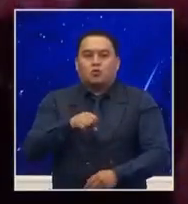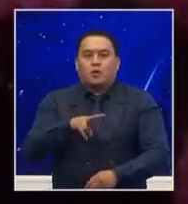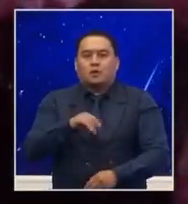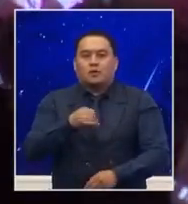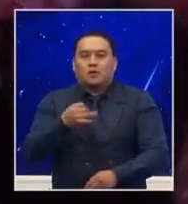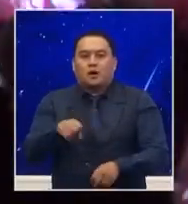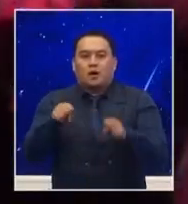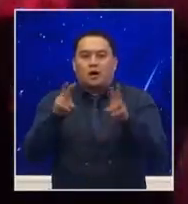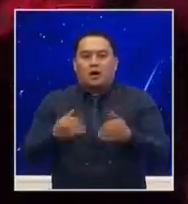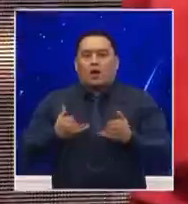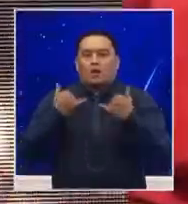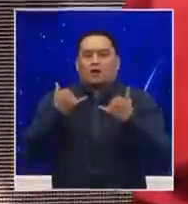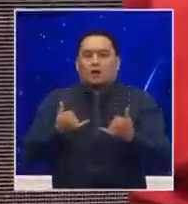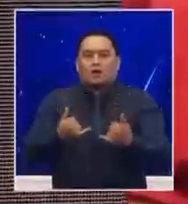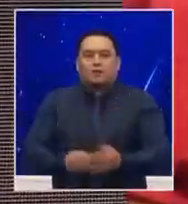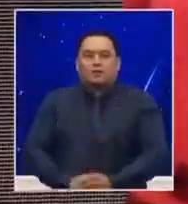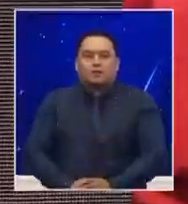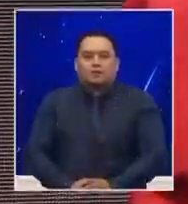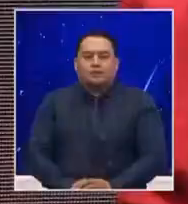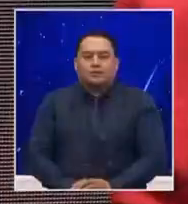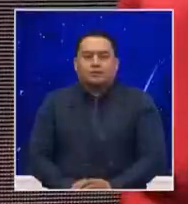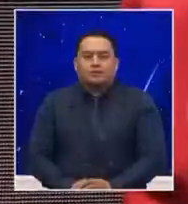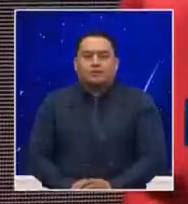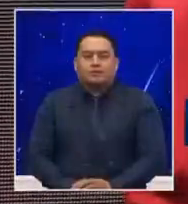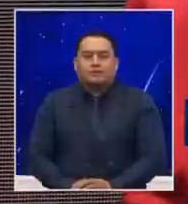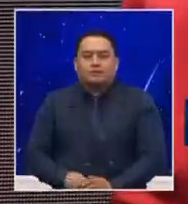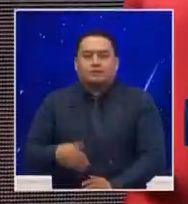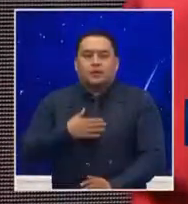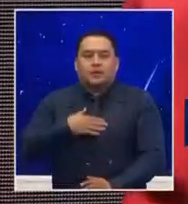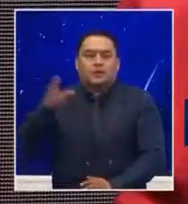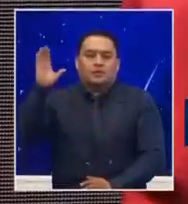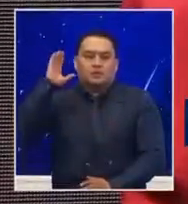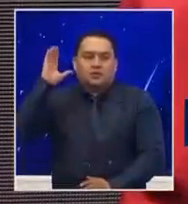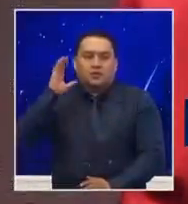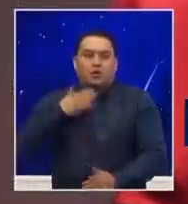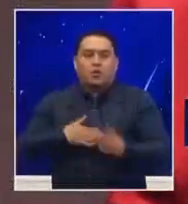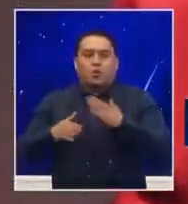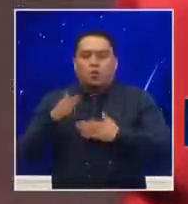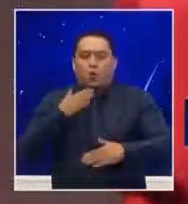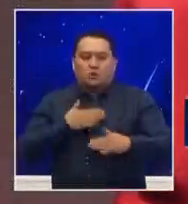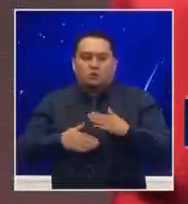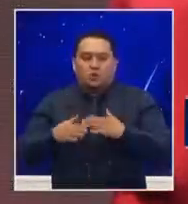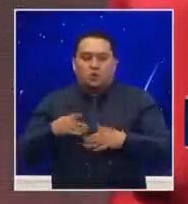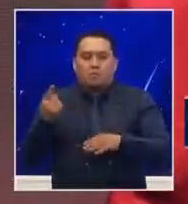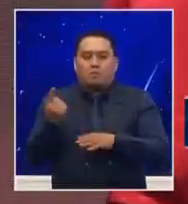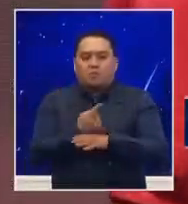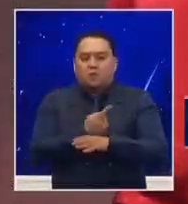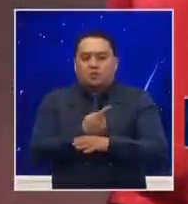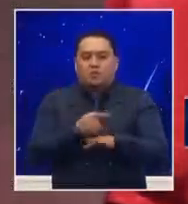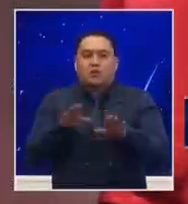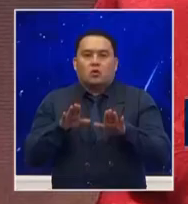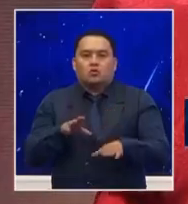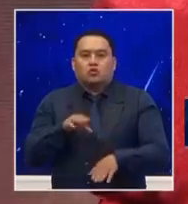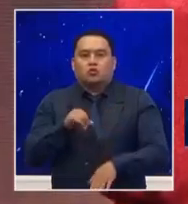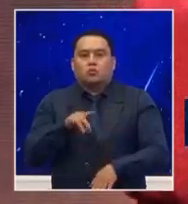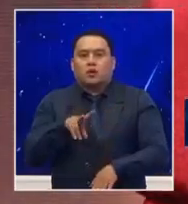Жақыпбайұлына арнады. Жеңімпаз екенімді естіген кезде өзім үшін қуанған жоқпын. Мен ең алдымен